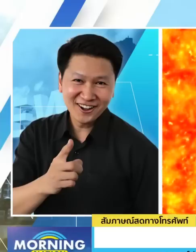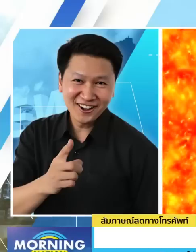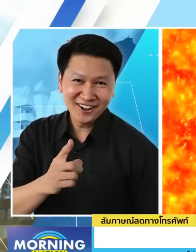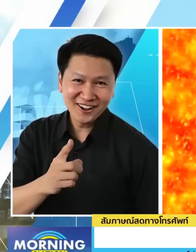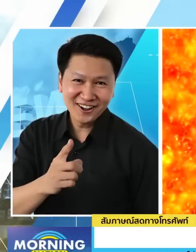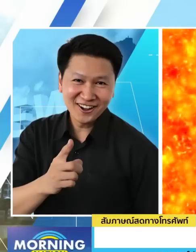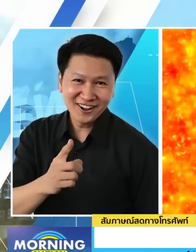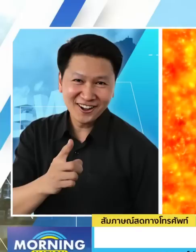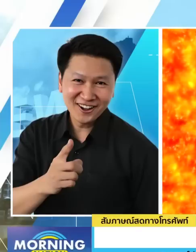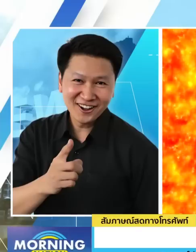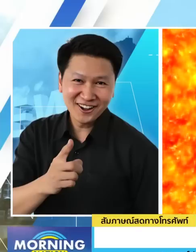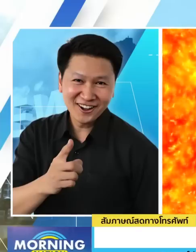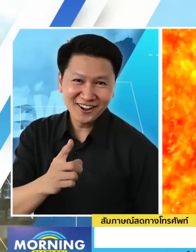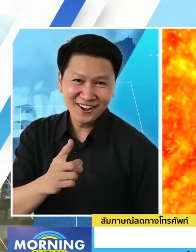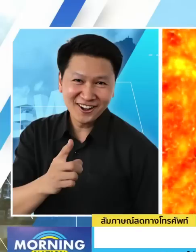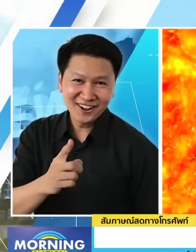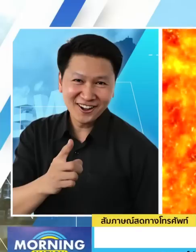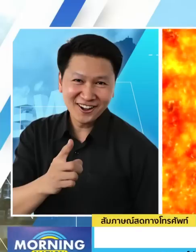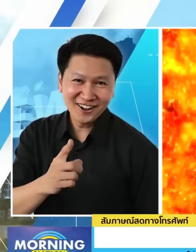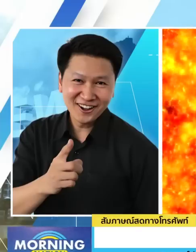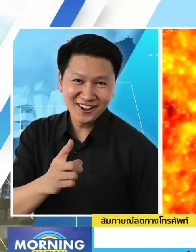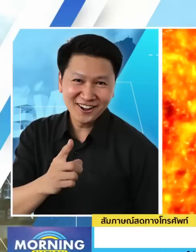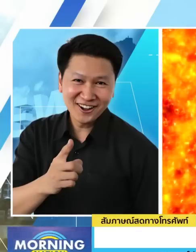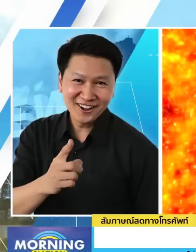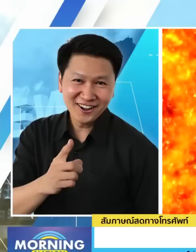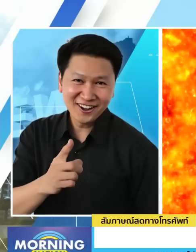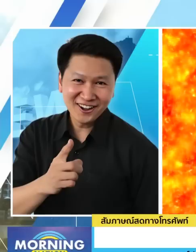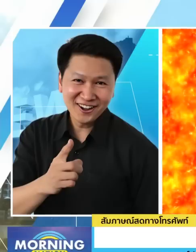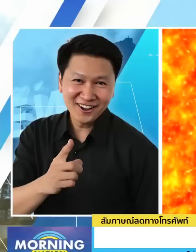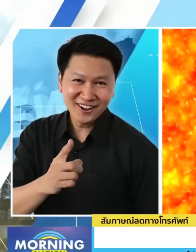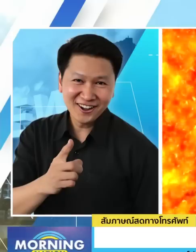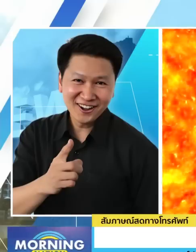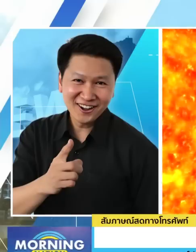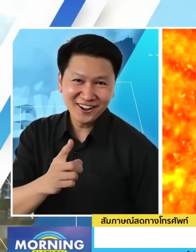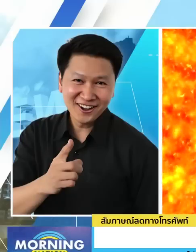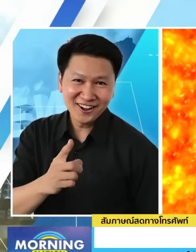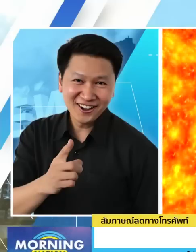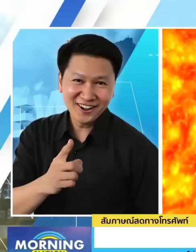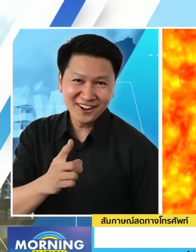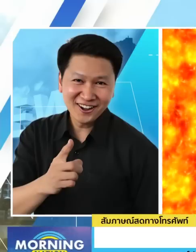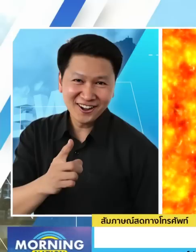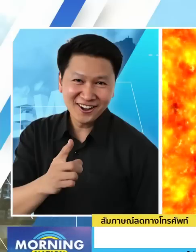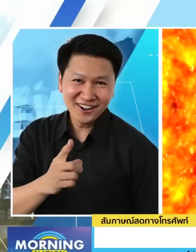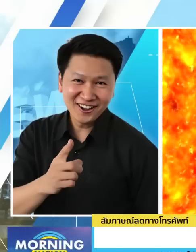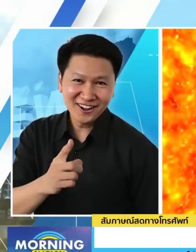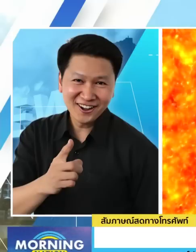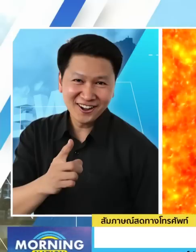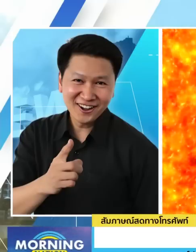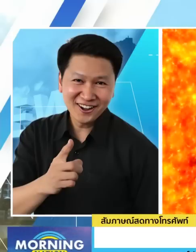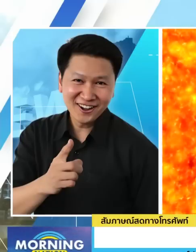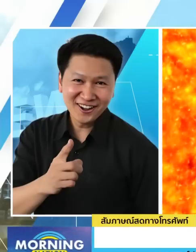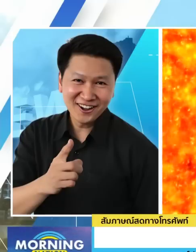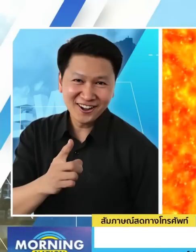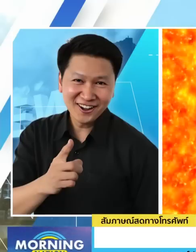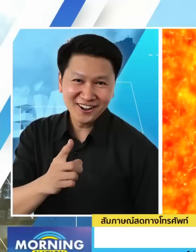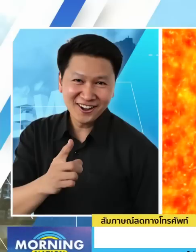รื่อยๆอยู่แล้วแต่ว่ามันก็จะมีช่วงเวลาที่เป็นเหมือนไซเคิลเหมือนเป็นรอบวงที่มันจะเพิ่มขึ้นเพิ่มขึ้นแล้วก็ค่อยลดลงครับถ้าเราคุ้นเ